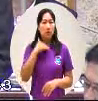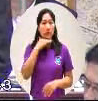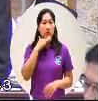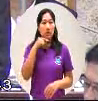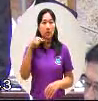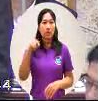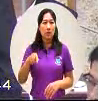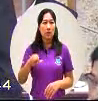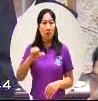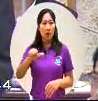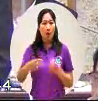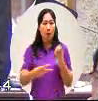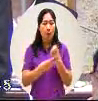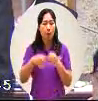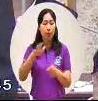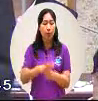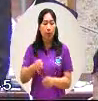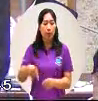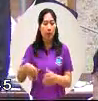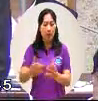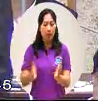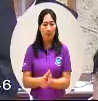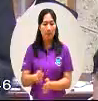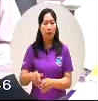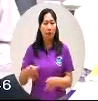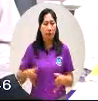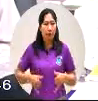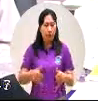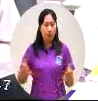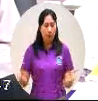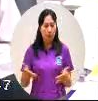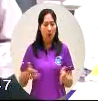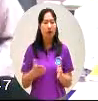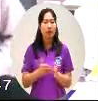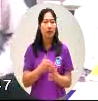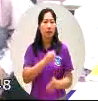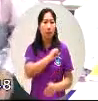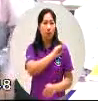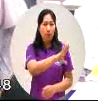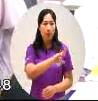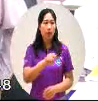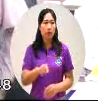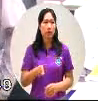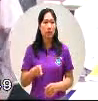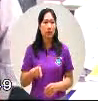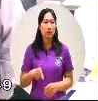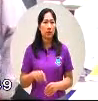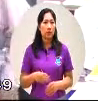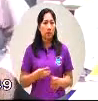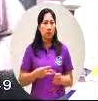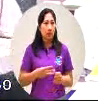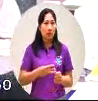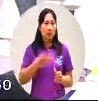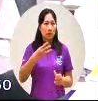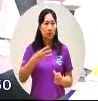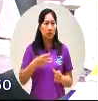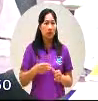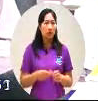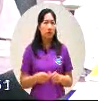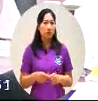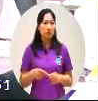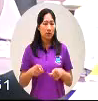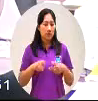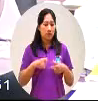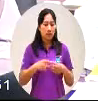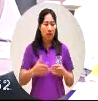个救护公司马上进去。 前阵子我有到我们第三公总处甲仙，他说中心巴